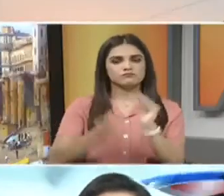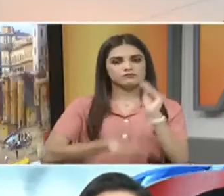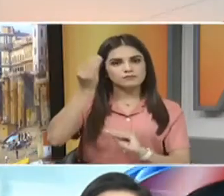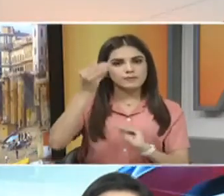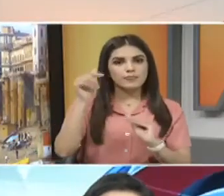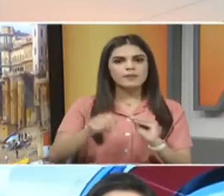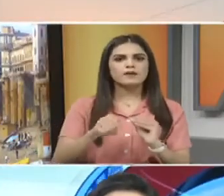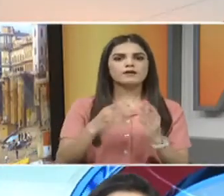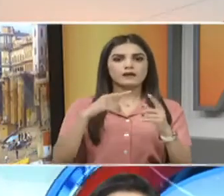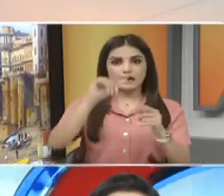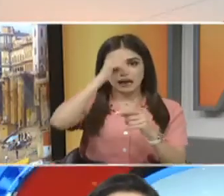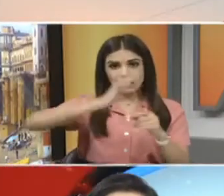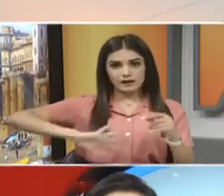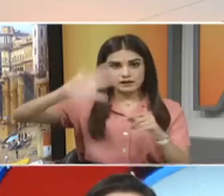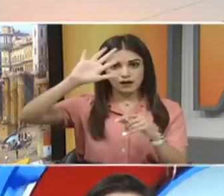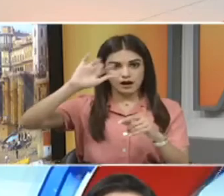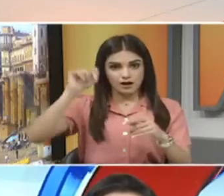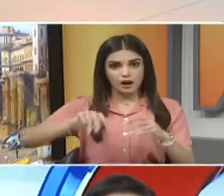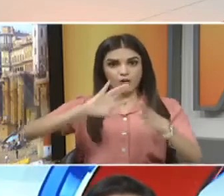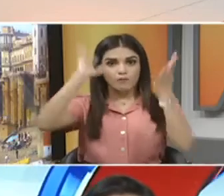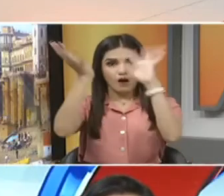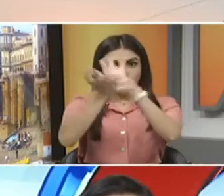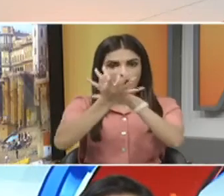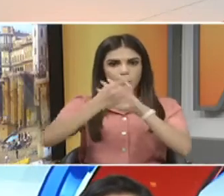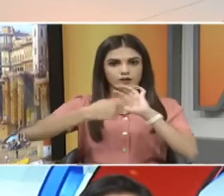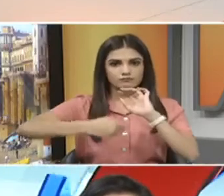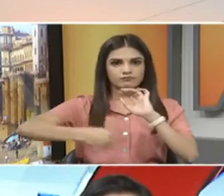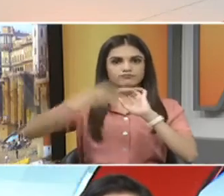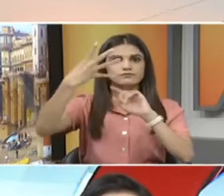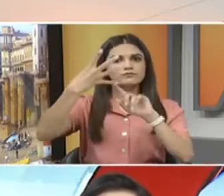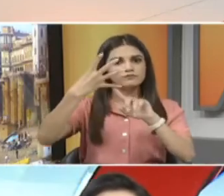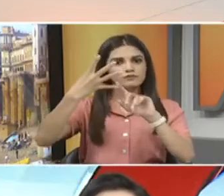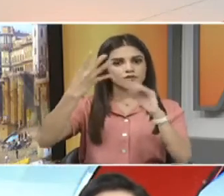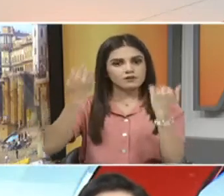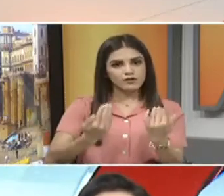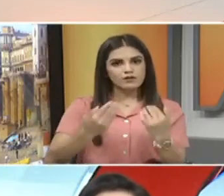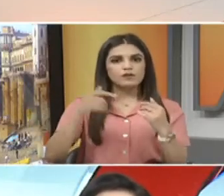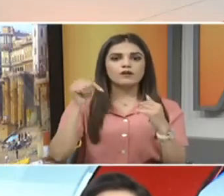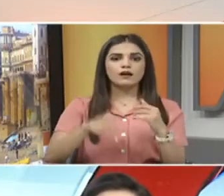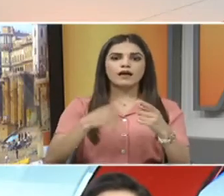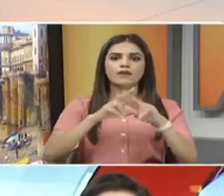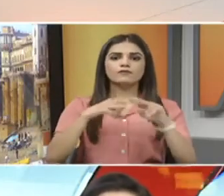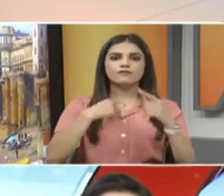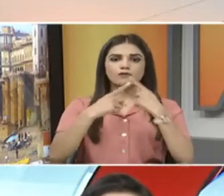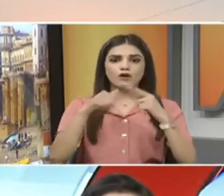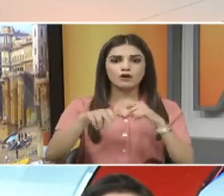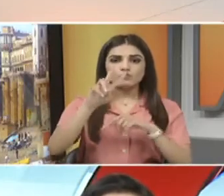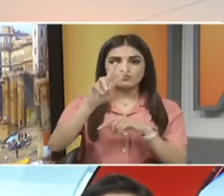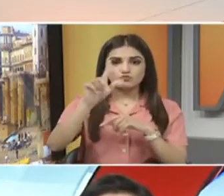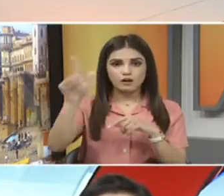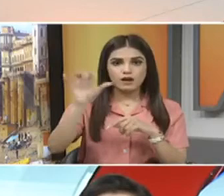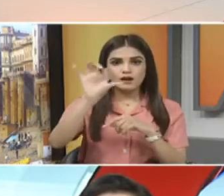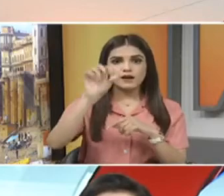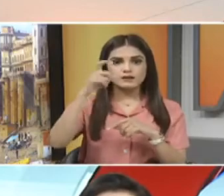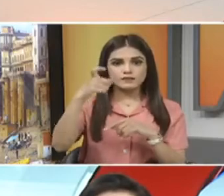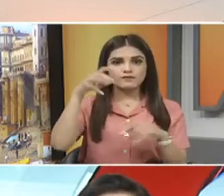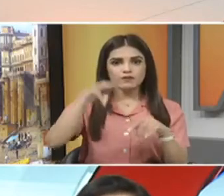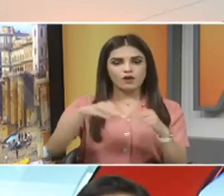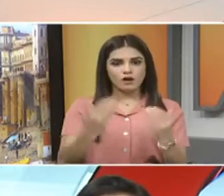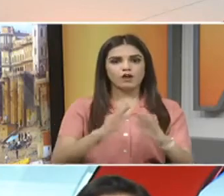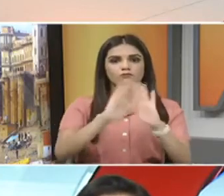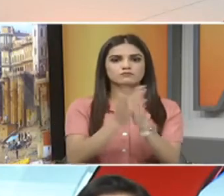है और अब भारत दुनिया में चौथे पायदान पर पहुंच गया है। आंकड़ों की बात करें तो 2,97,000 से